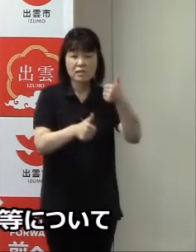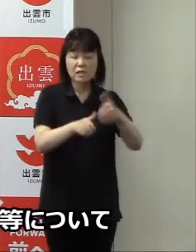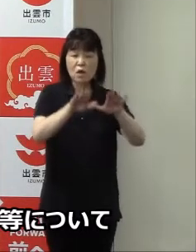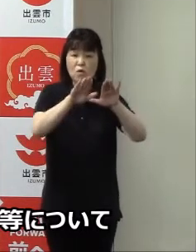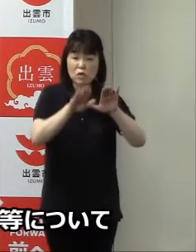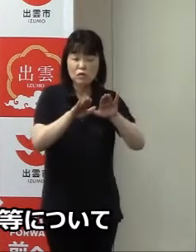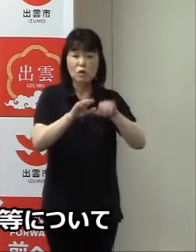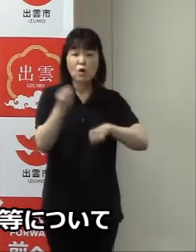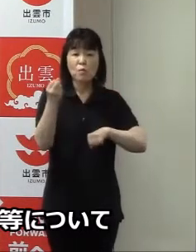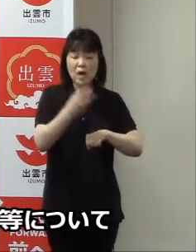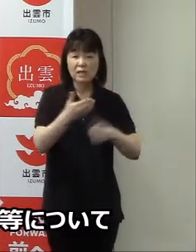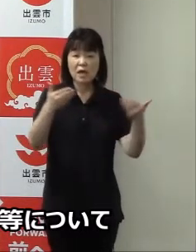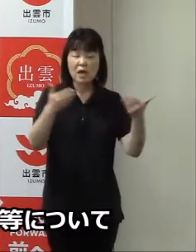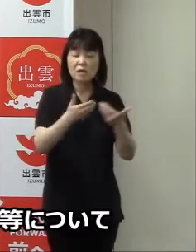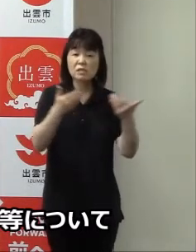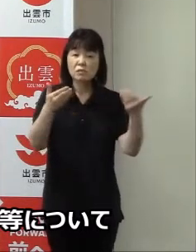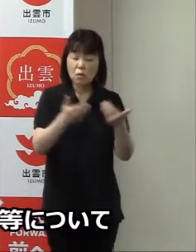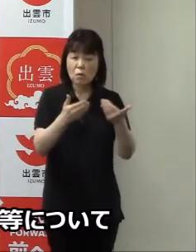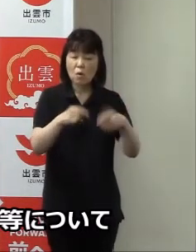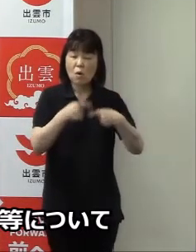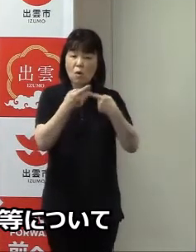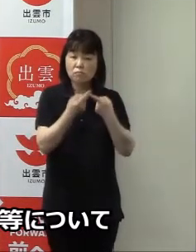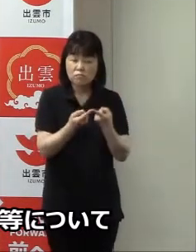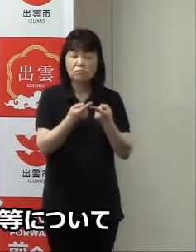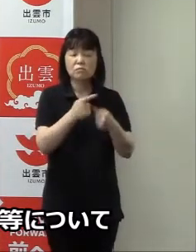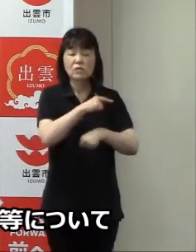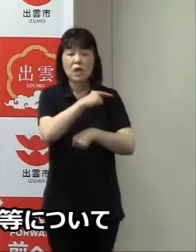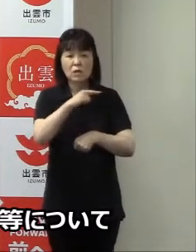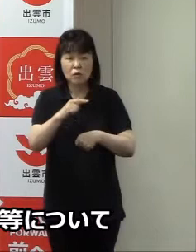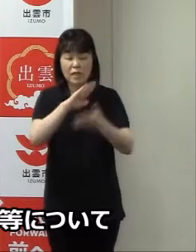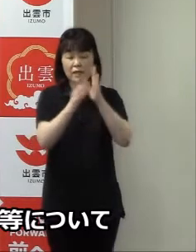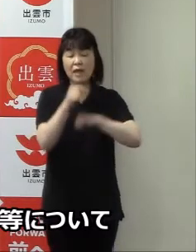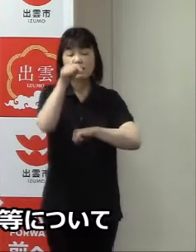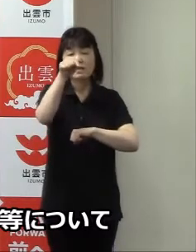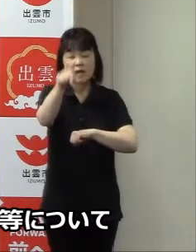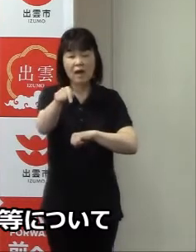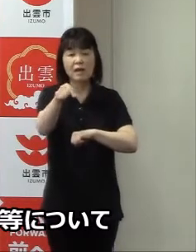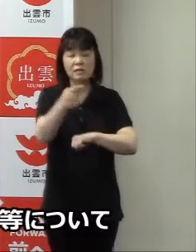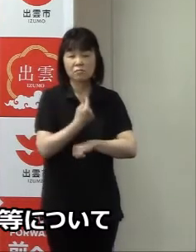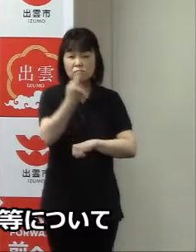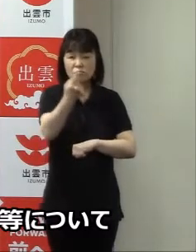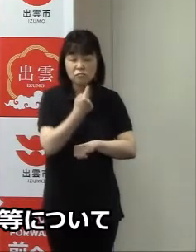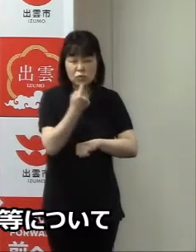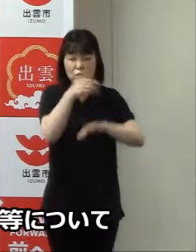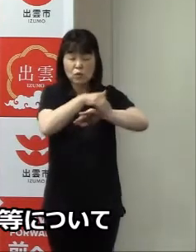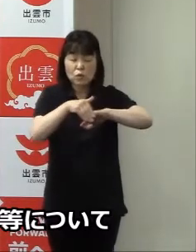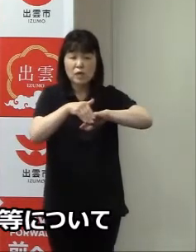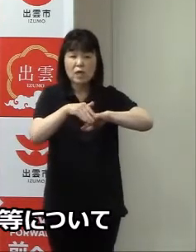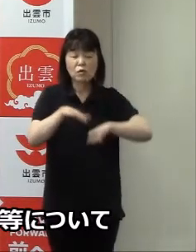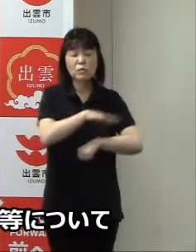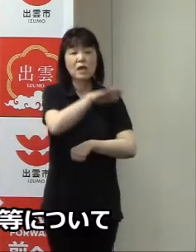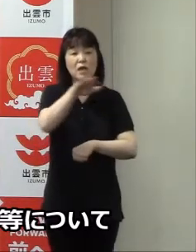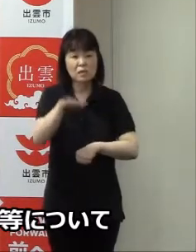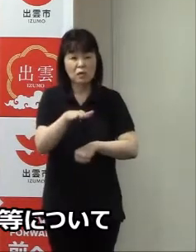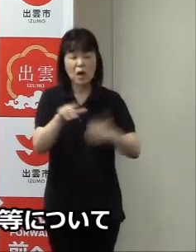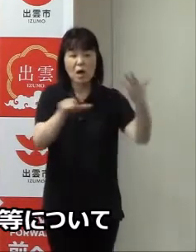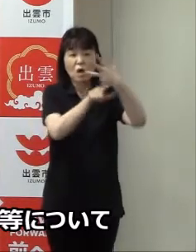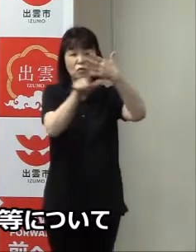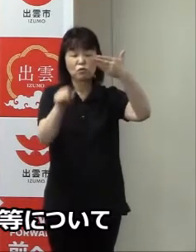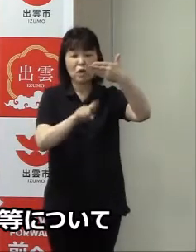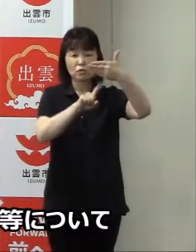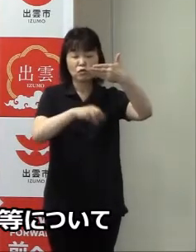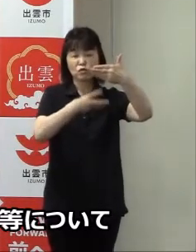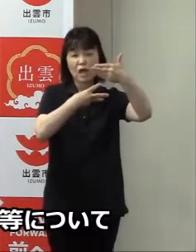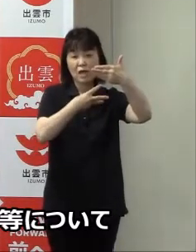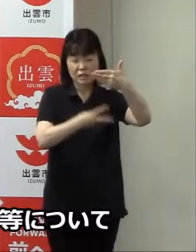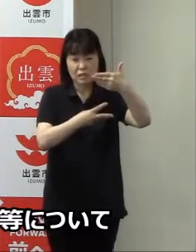等による県外往来の機会がある方は9月13日月曜日から、それ以外の方は9月